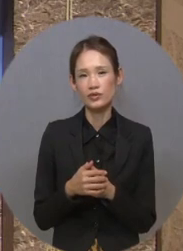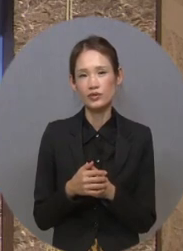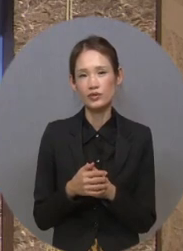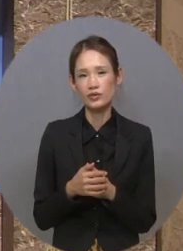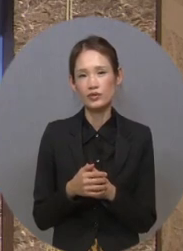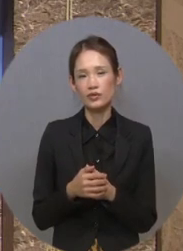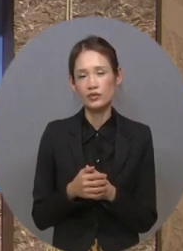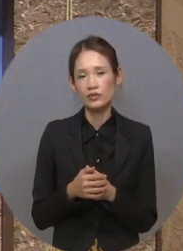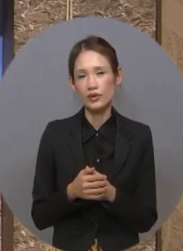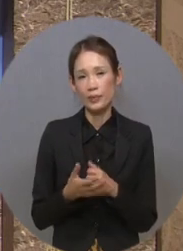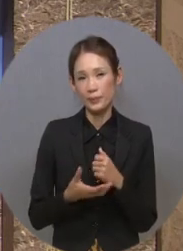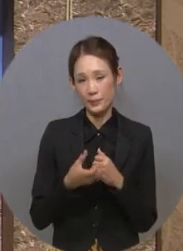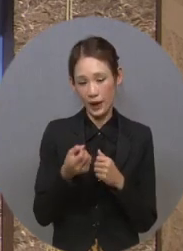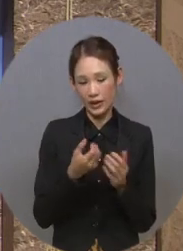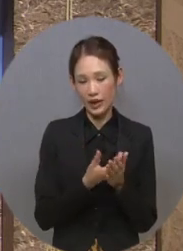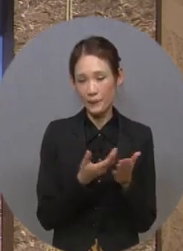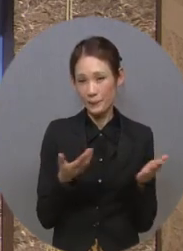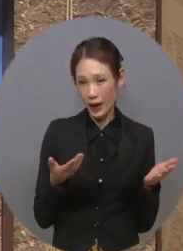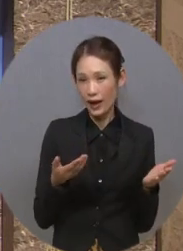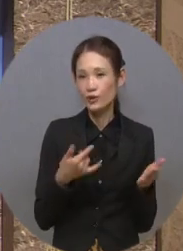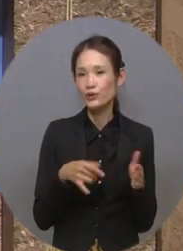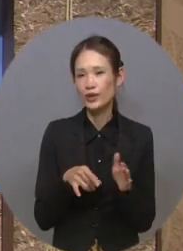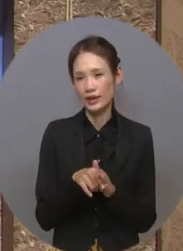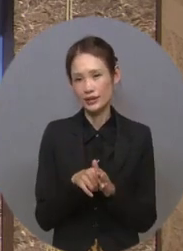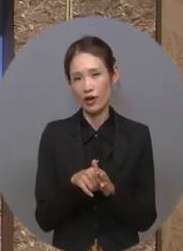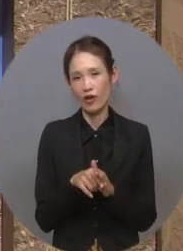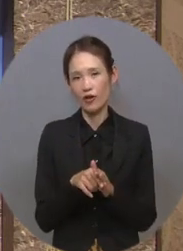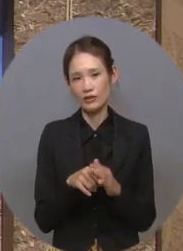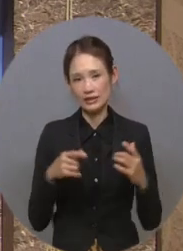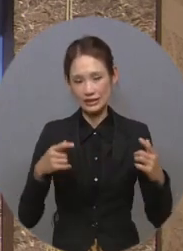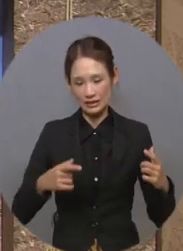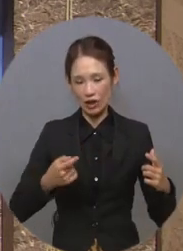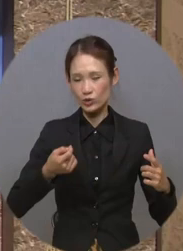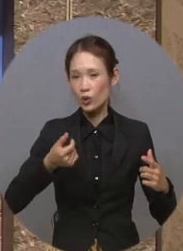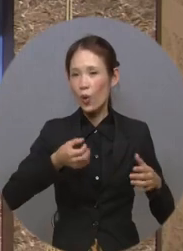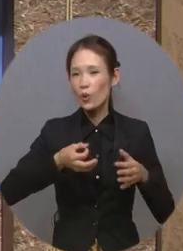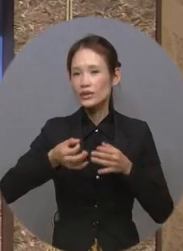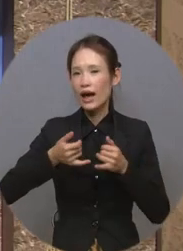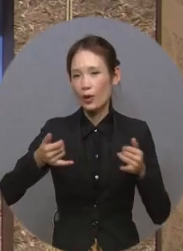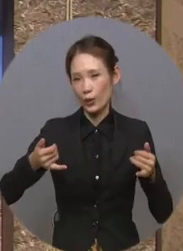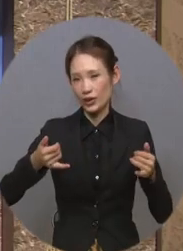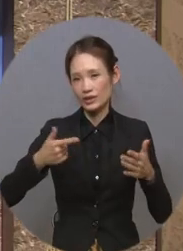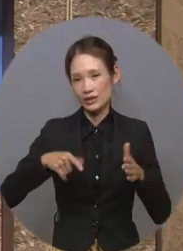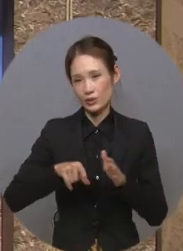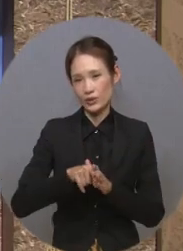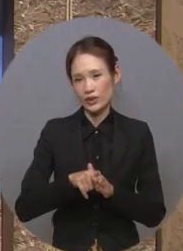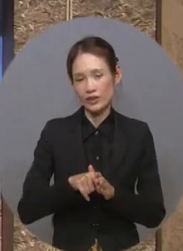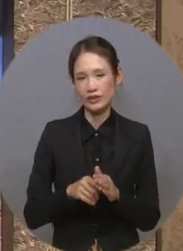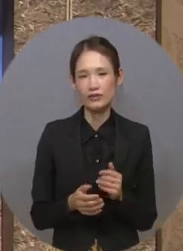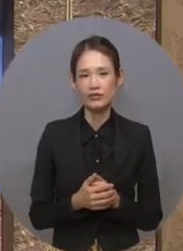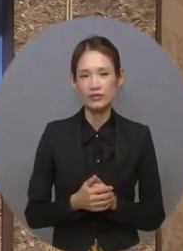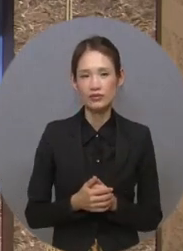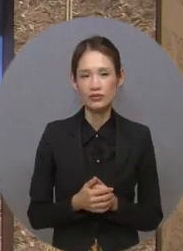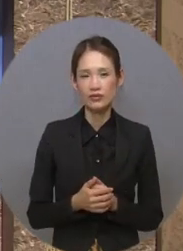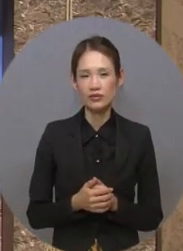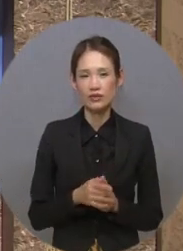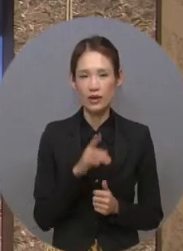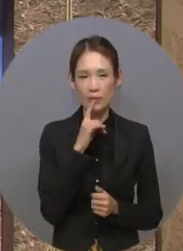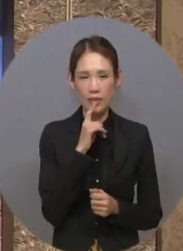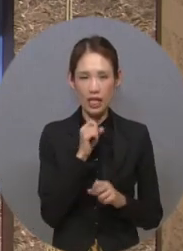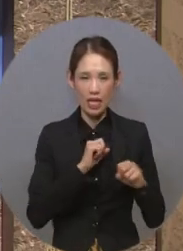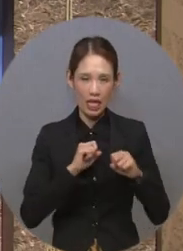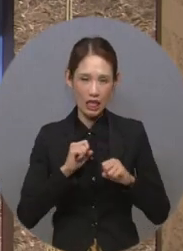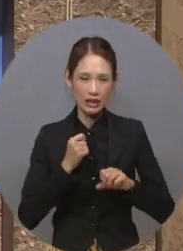책을 입찰을 네. 받을 수 있게끔 지역 소상공인들을 위해서 그렇죠 그렇죠 네. 그렇게 말과 행동에